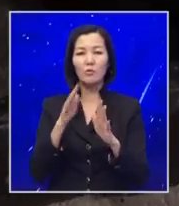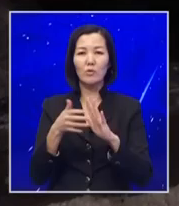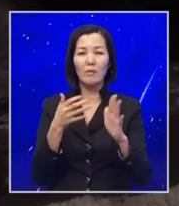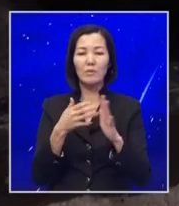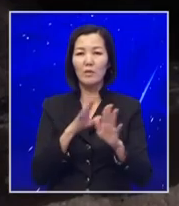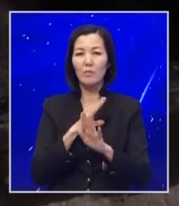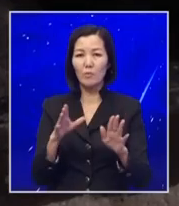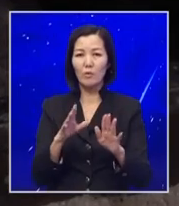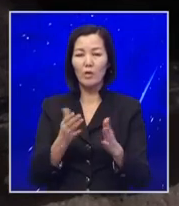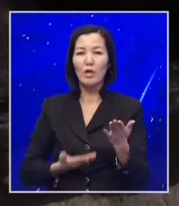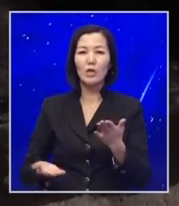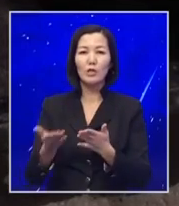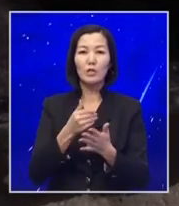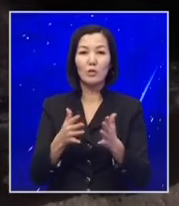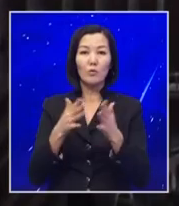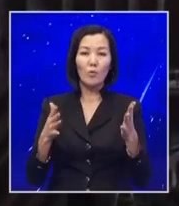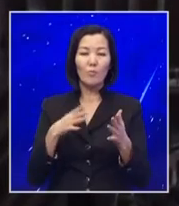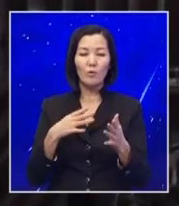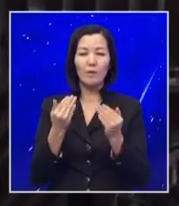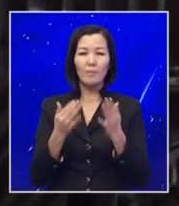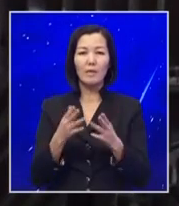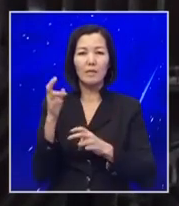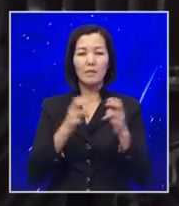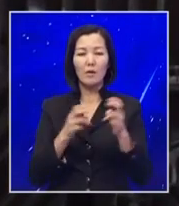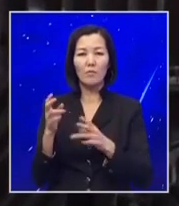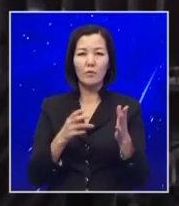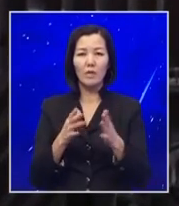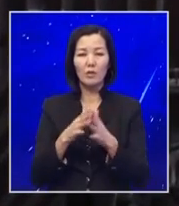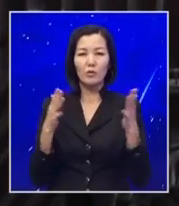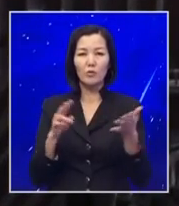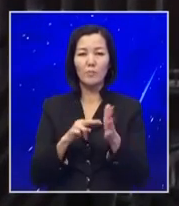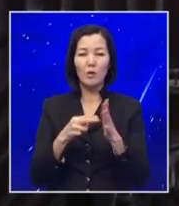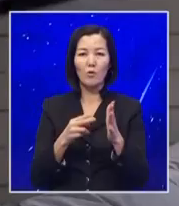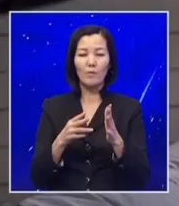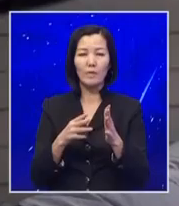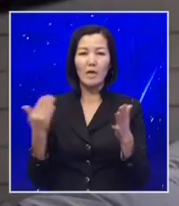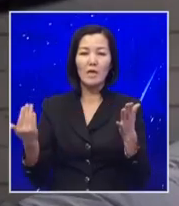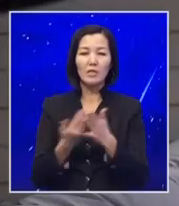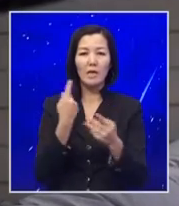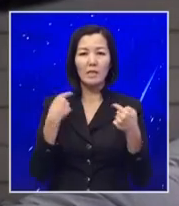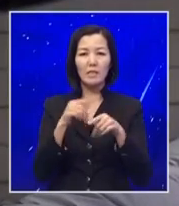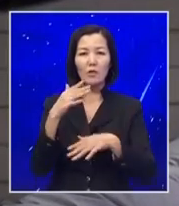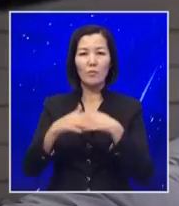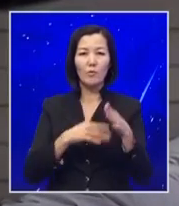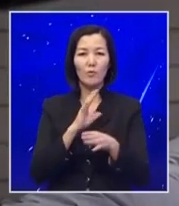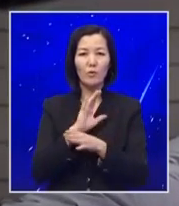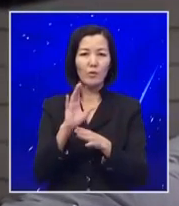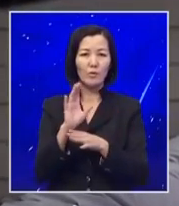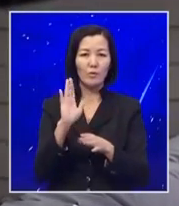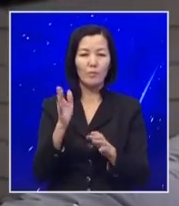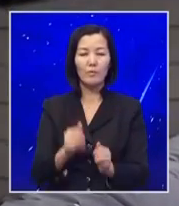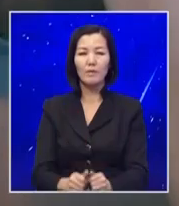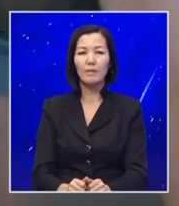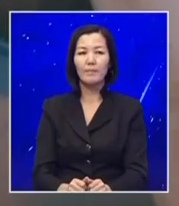қарамастан жиын терім мол болды дейді шаруалар. Биыл зауыт жоспары ауқымды. Қантты жаңа технологиямен өндірмек ниетте.